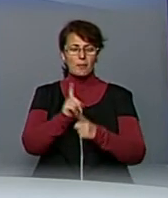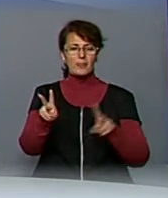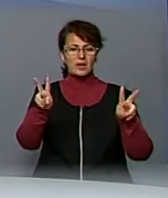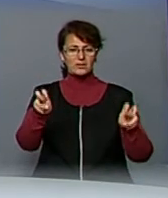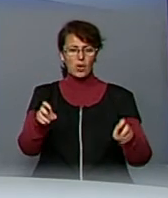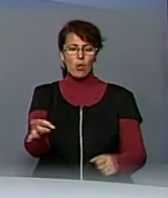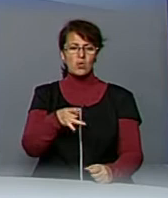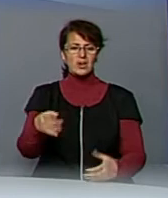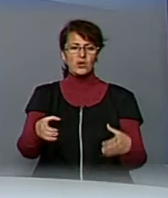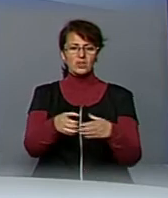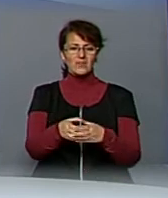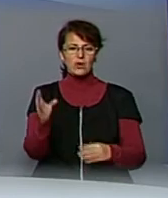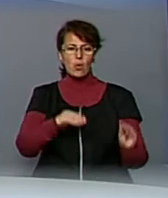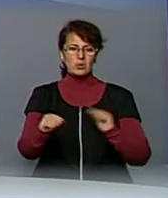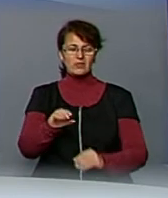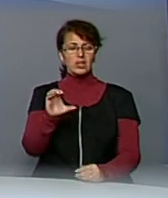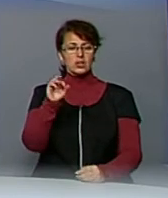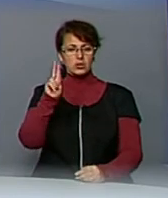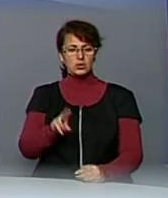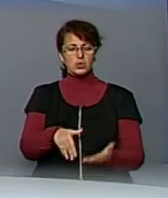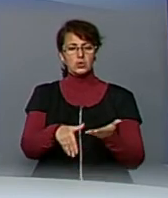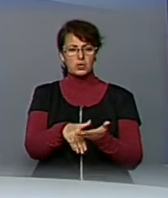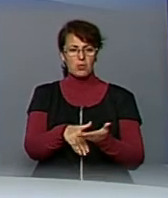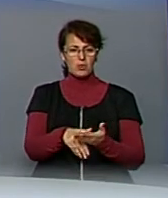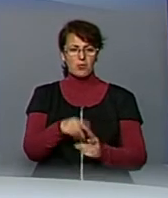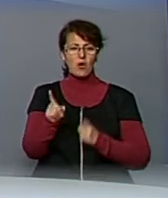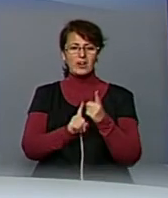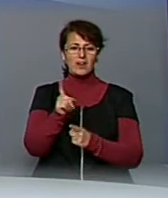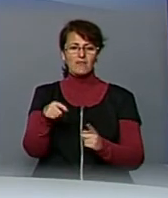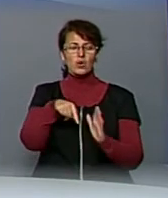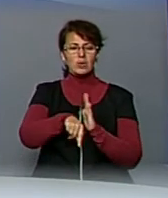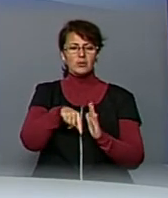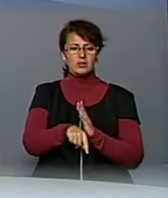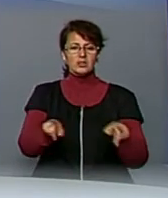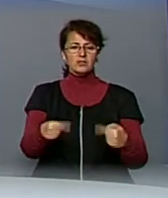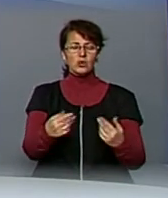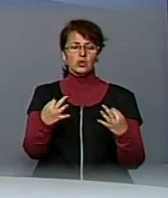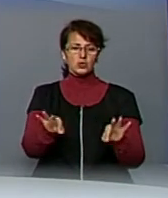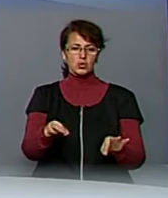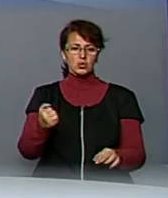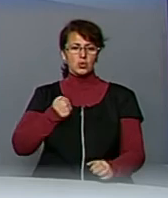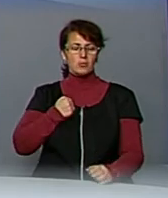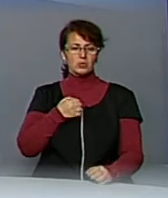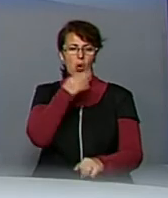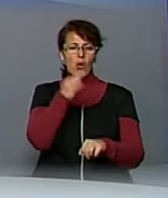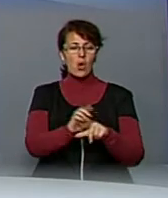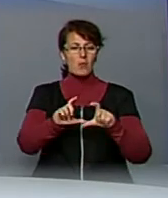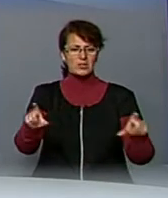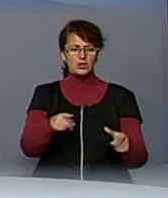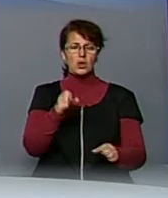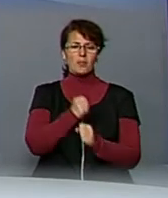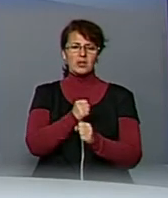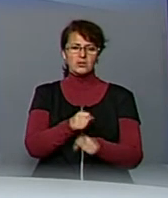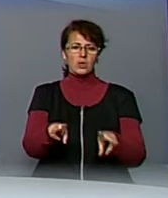районні відділи комплектування та соціальної допомоги. Реформа передбачає створення доступного комісаріату, який працює за прикладом